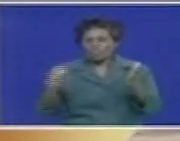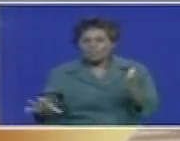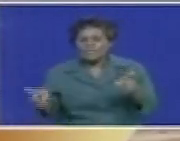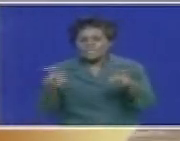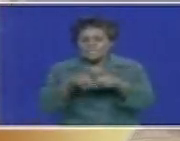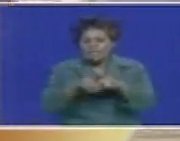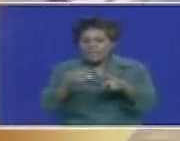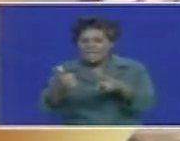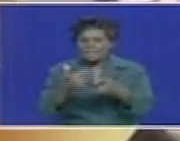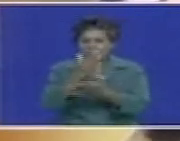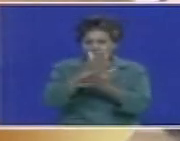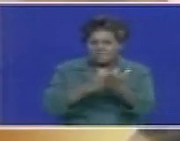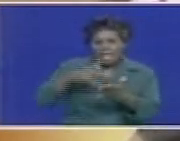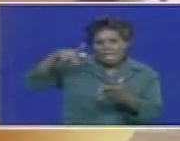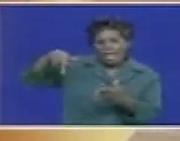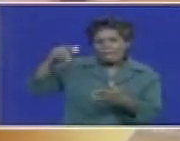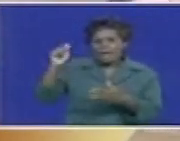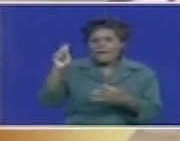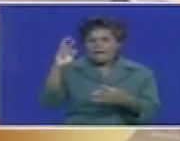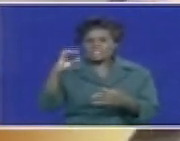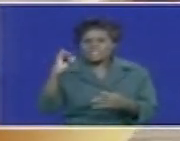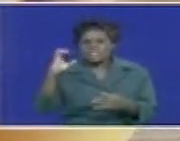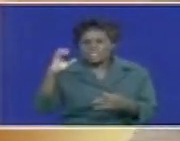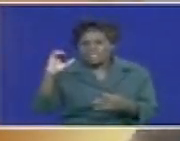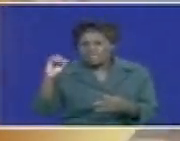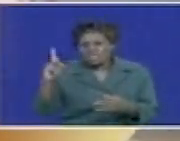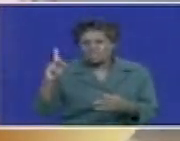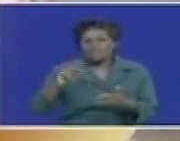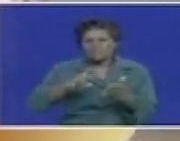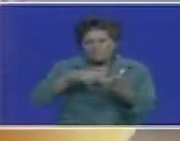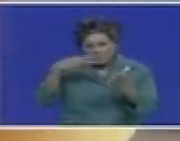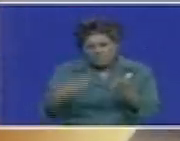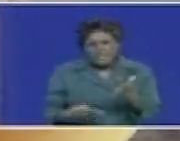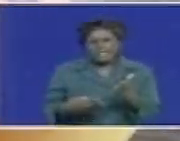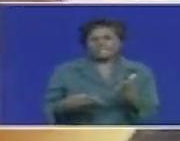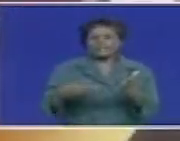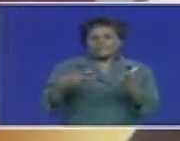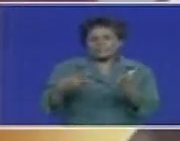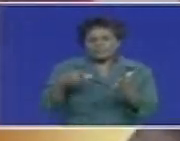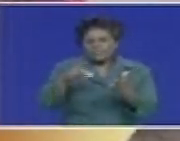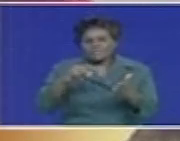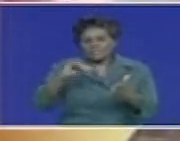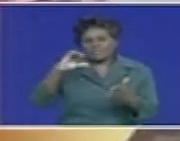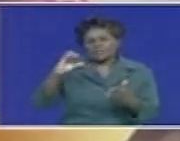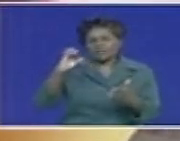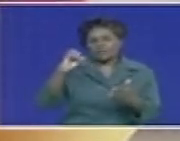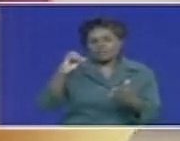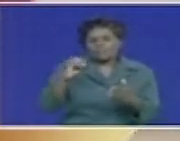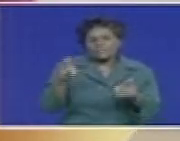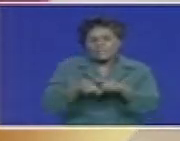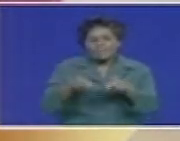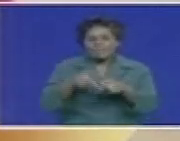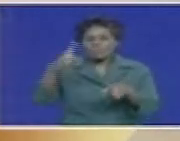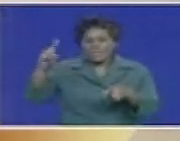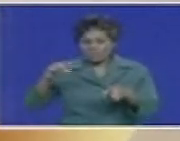uzani wa kati, Patrick Maina alimnyeshea Kevin Masela ndondi kali na kumlazimisha asalimu amri. Washindi